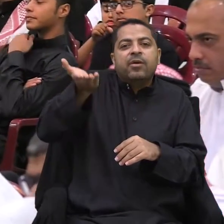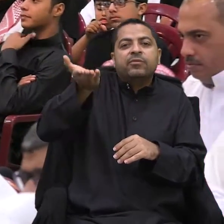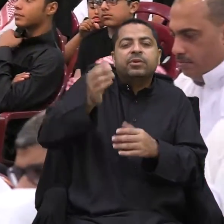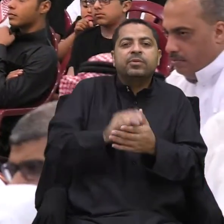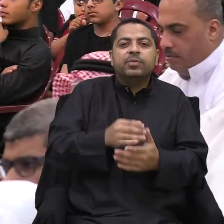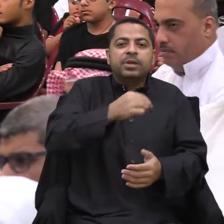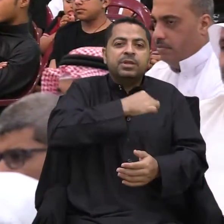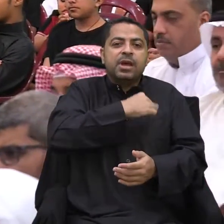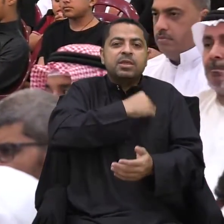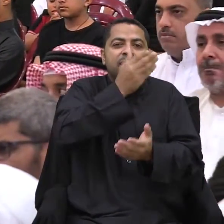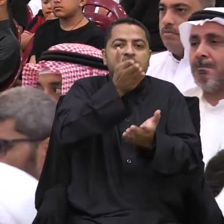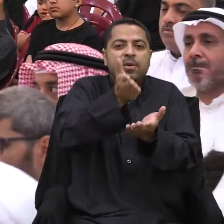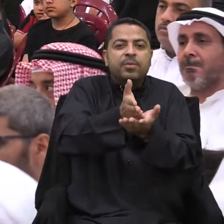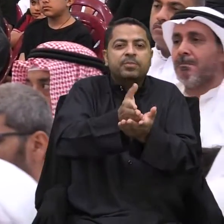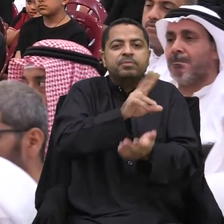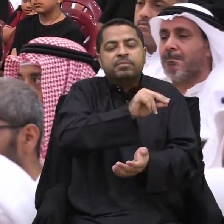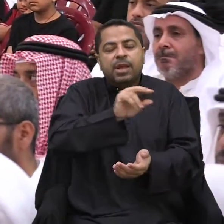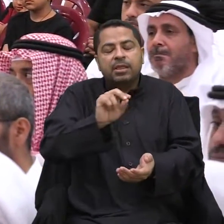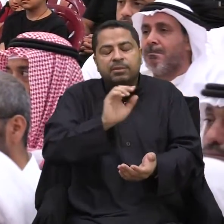وحسن ضميره وهكذا.